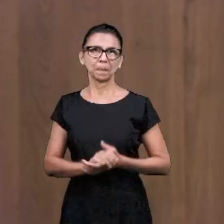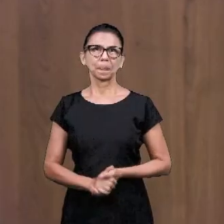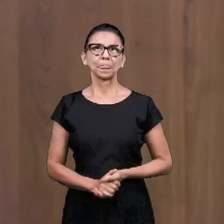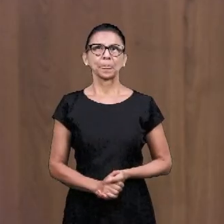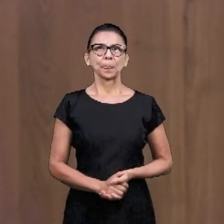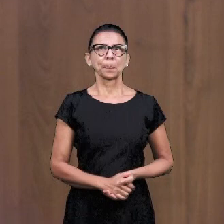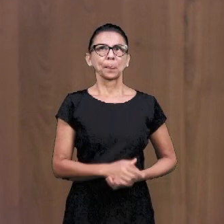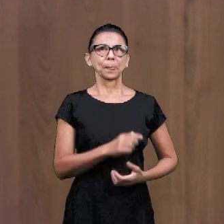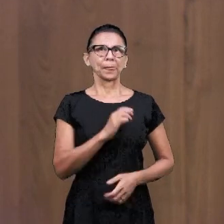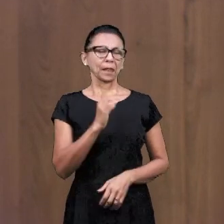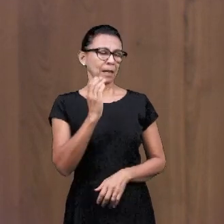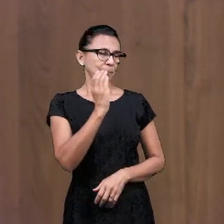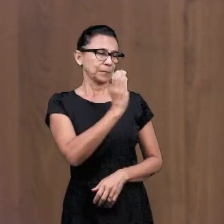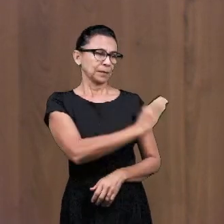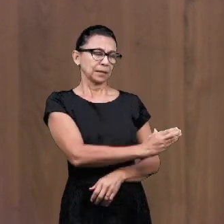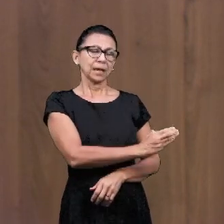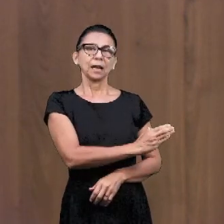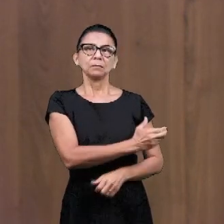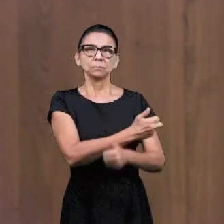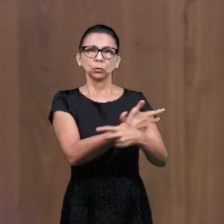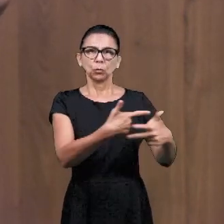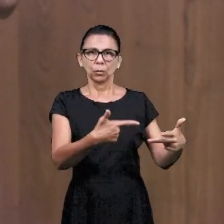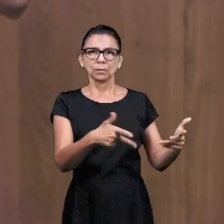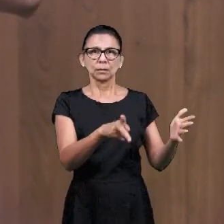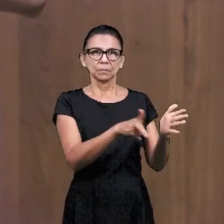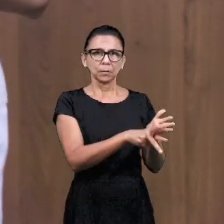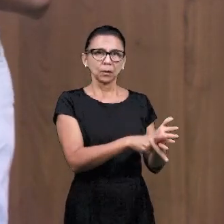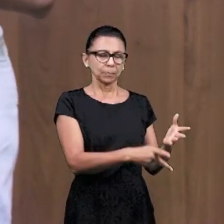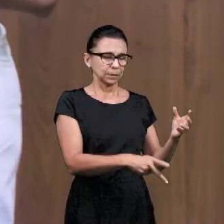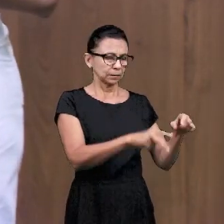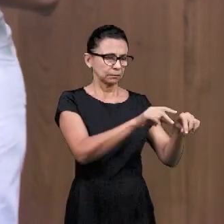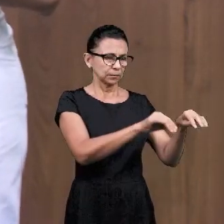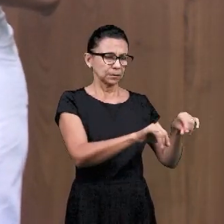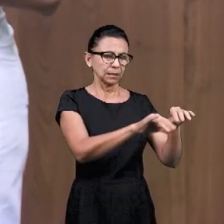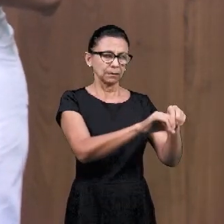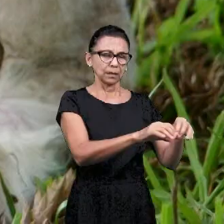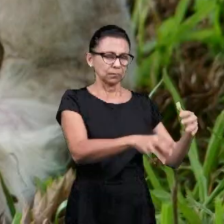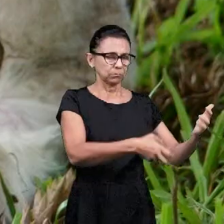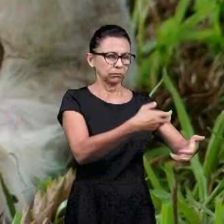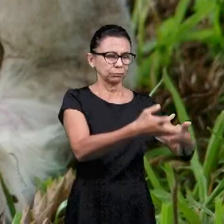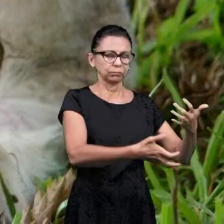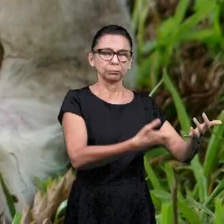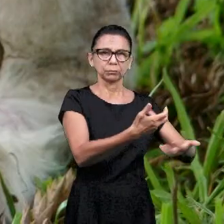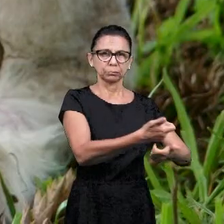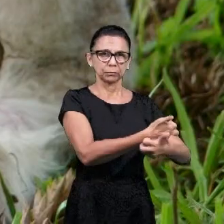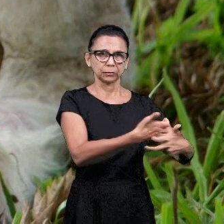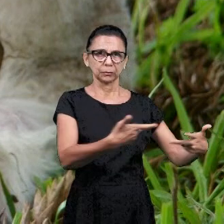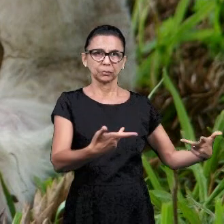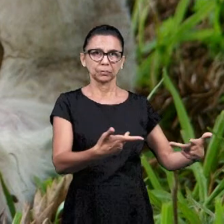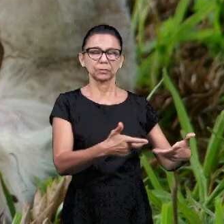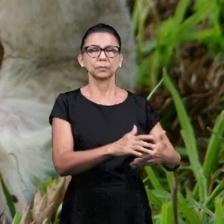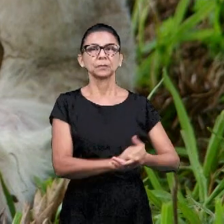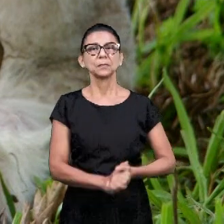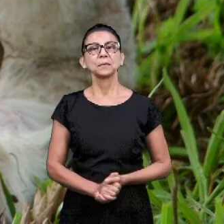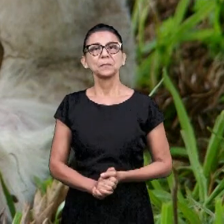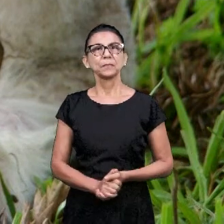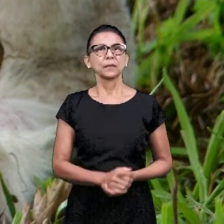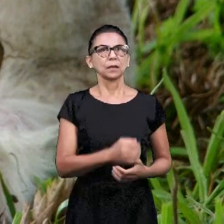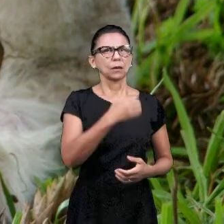Ils ont fait un cadeau au Seigneur avec quelque chose. Caïn a donné au Seigneur le fruit de la terre.